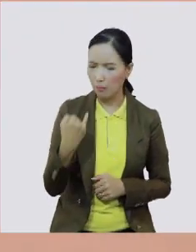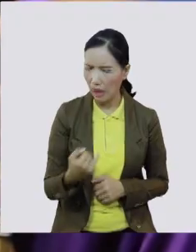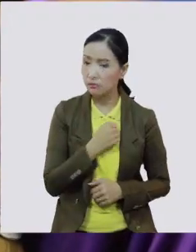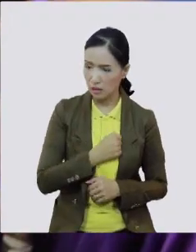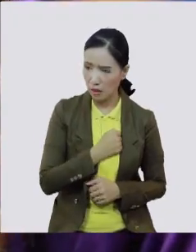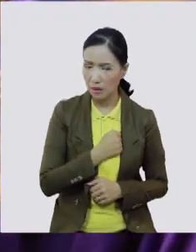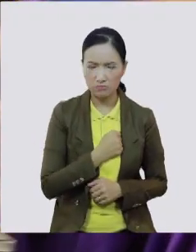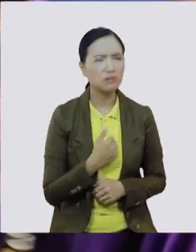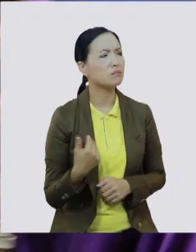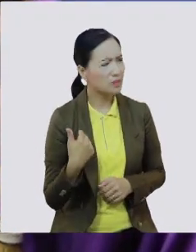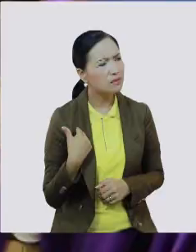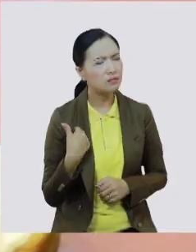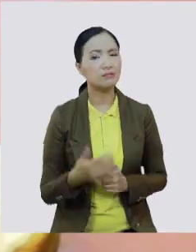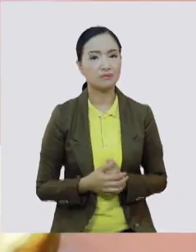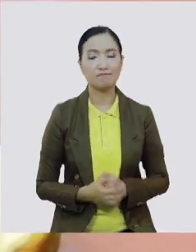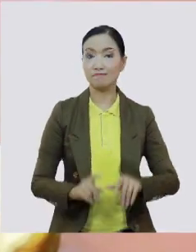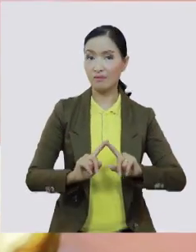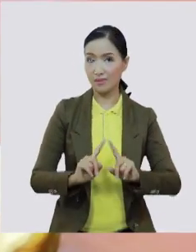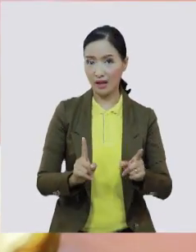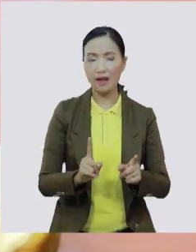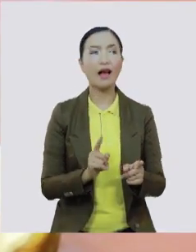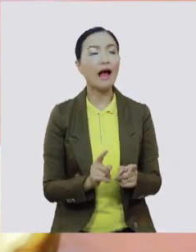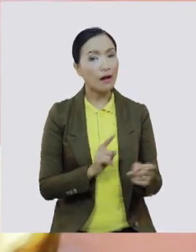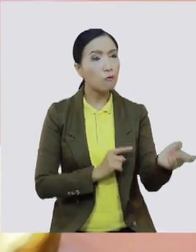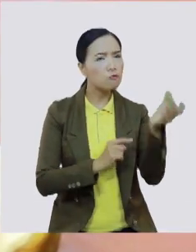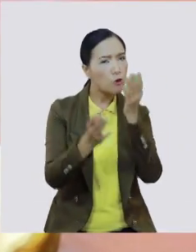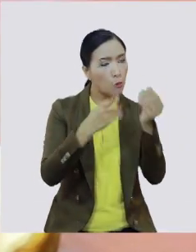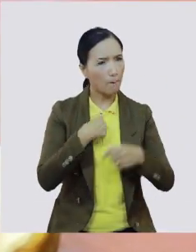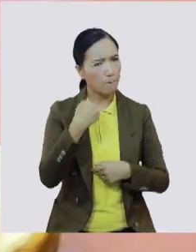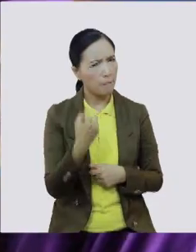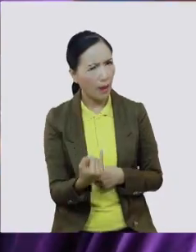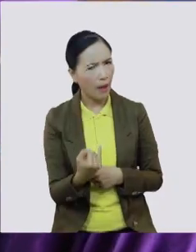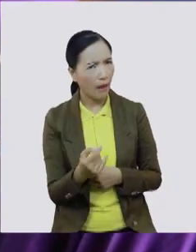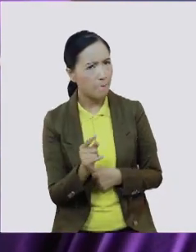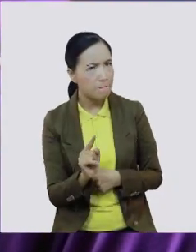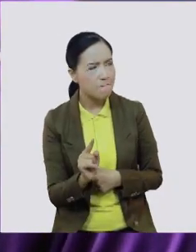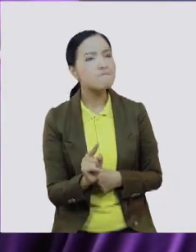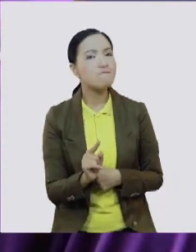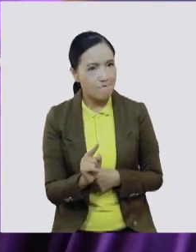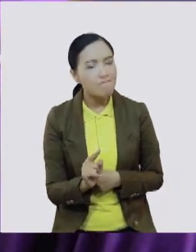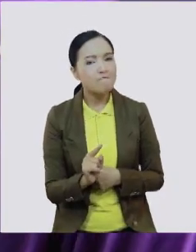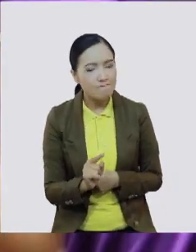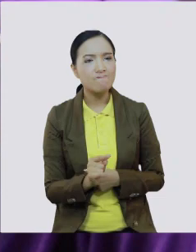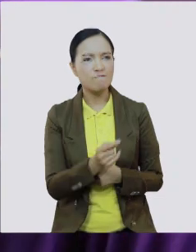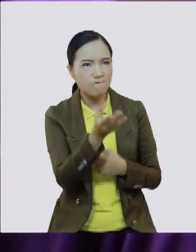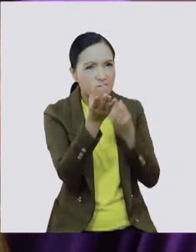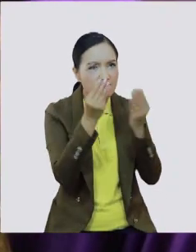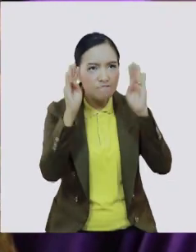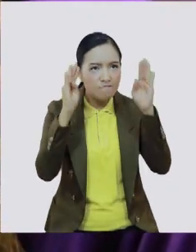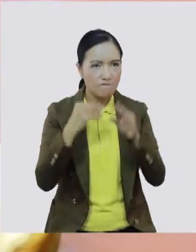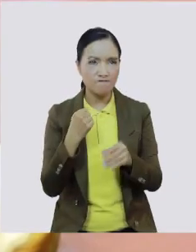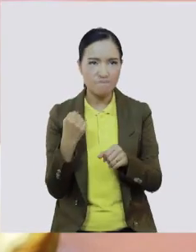ะ ก็มีบ้างค่ะแต่ว่าเราจะเรียนรู้จากคำว่าแพ้เก็บคำว่าแพ้เนี่ยไปสู้ในวันข้างหน้